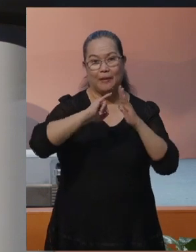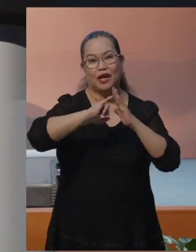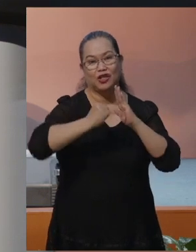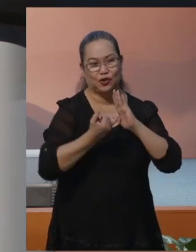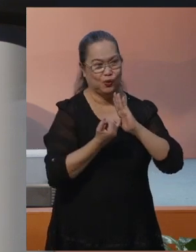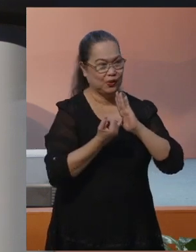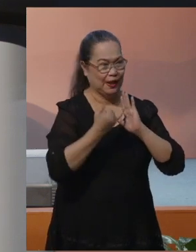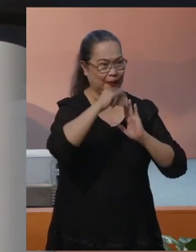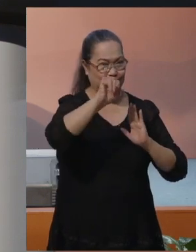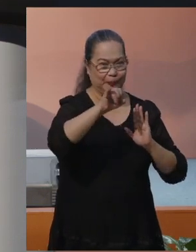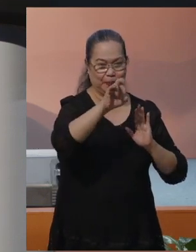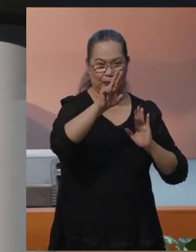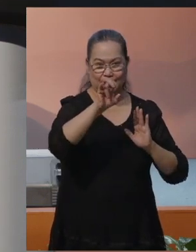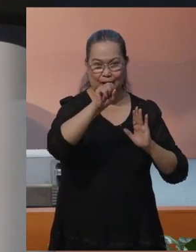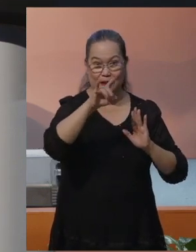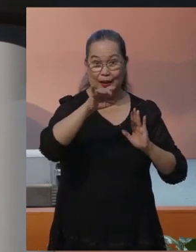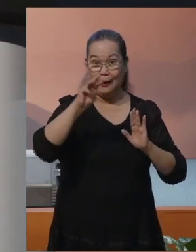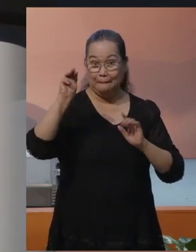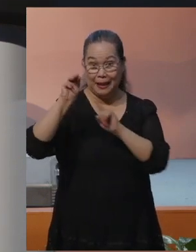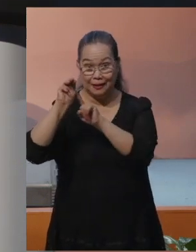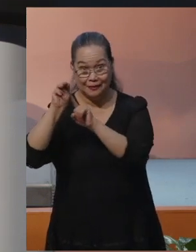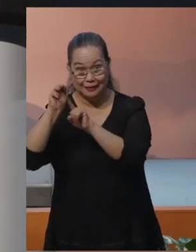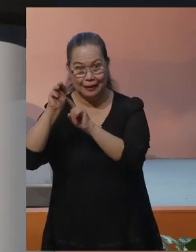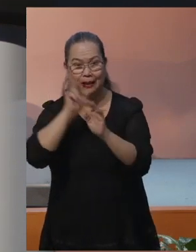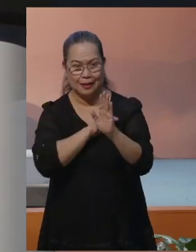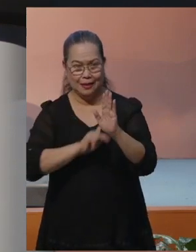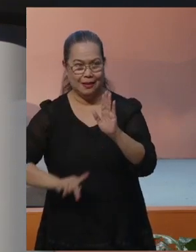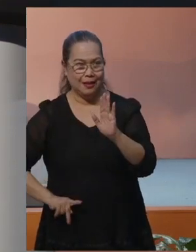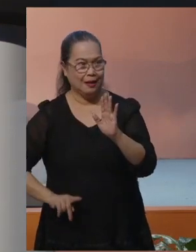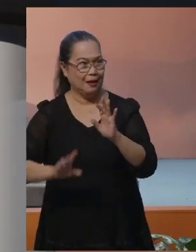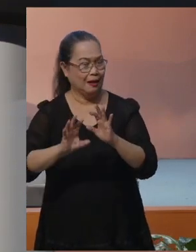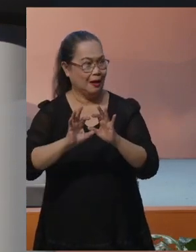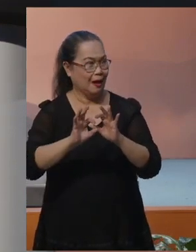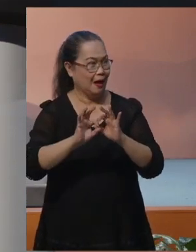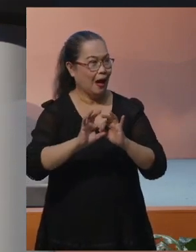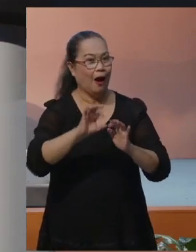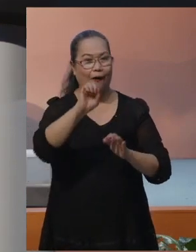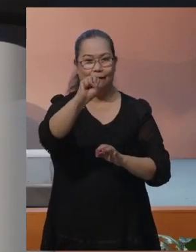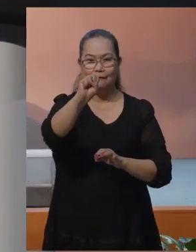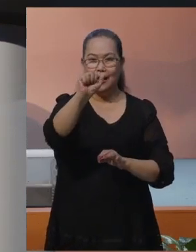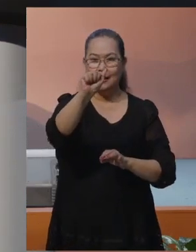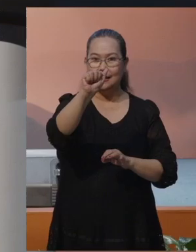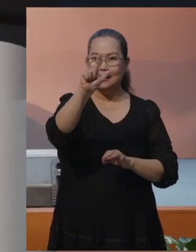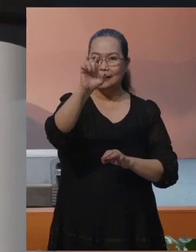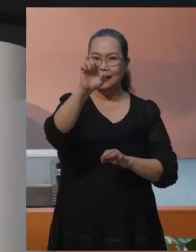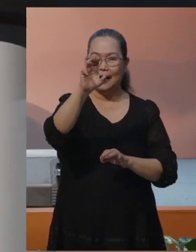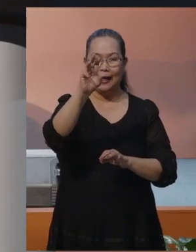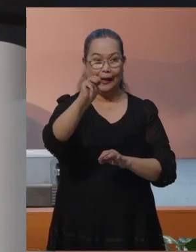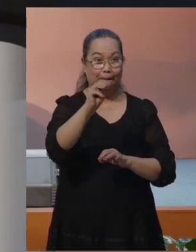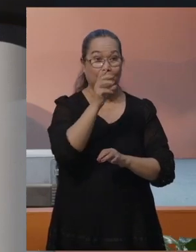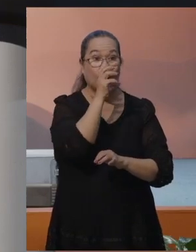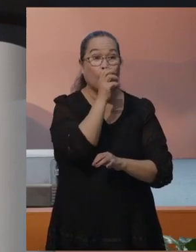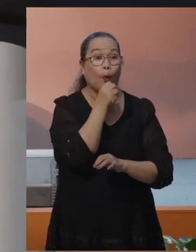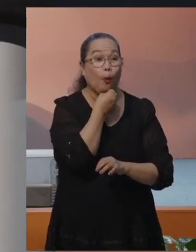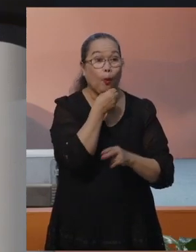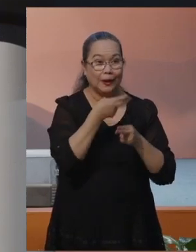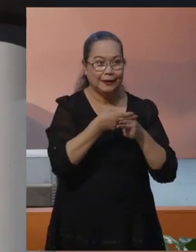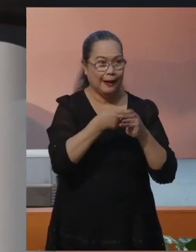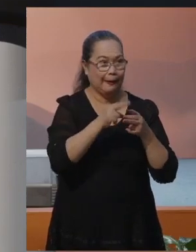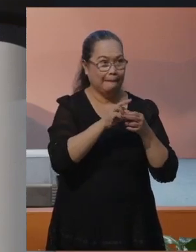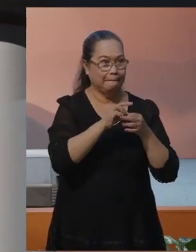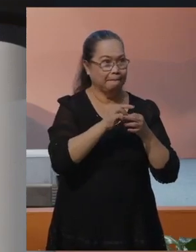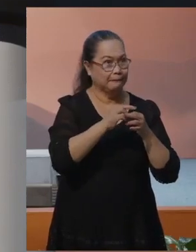Jerusalem. Si Melchizedek, siya ang hari ng Salem, na old name ng Jerusalem.